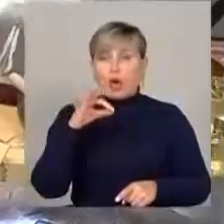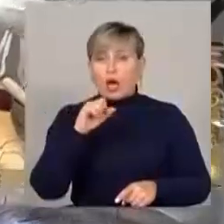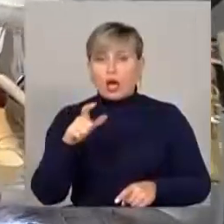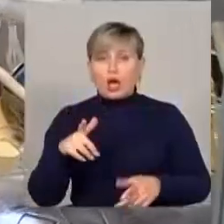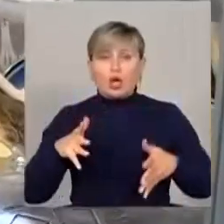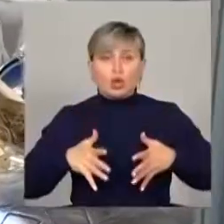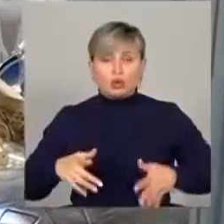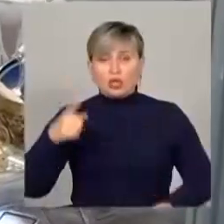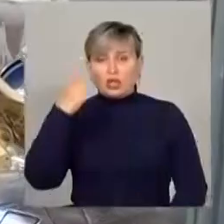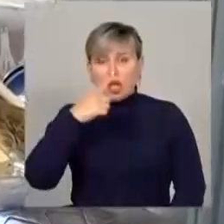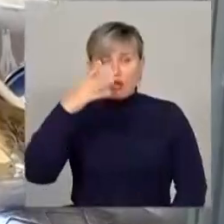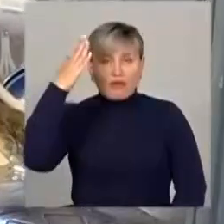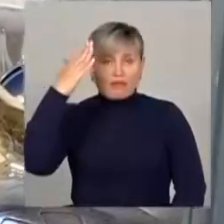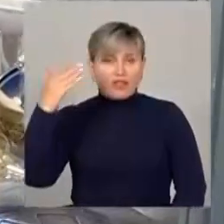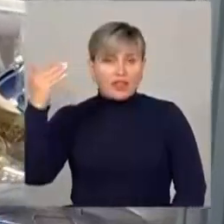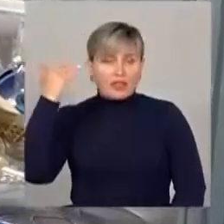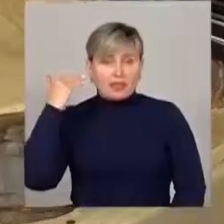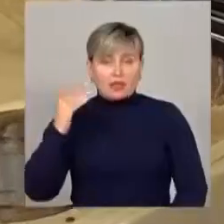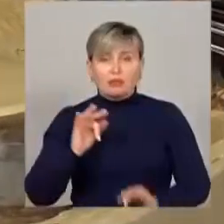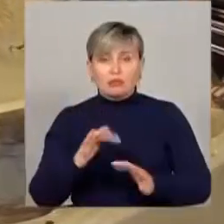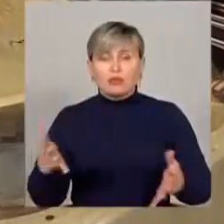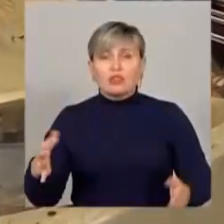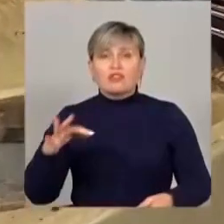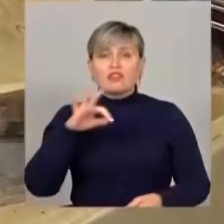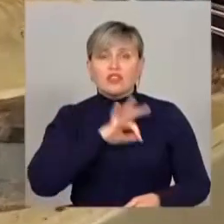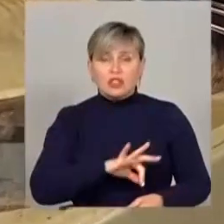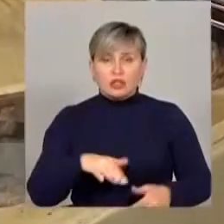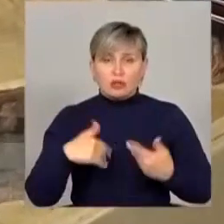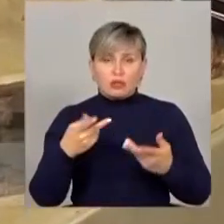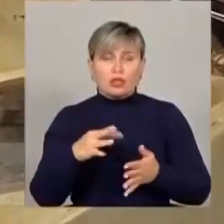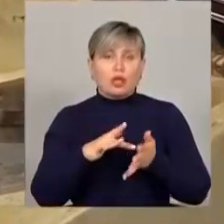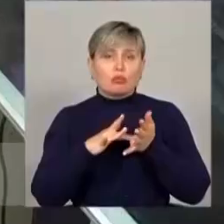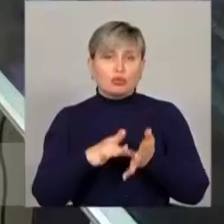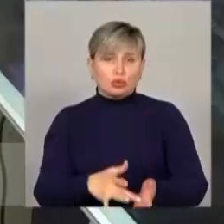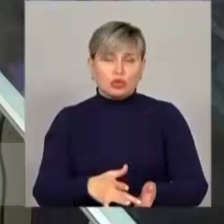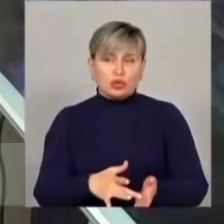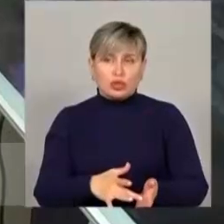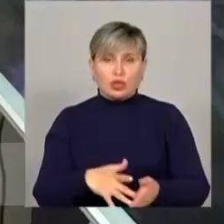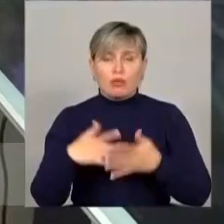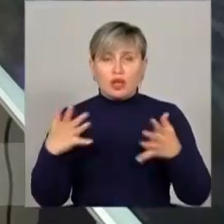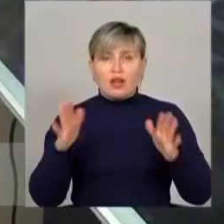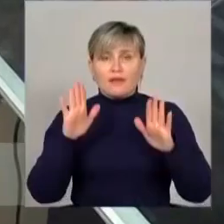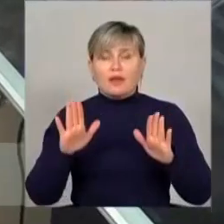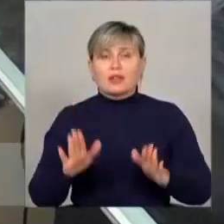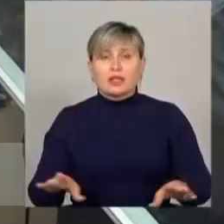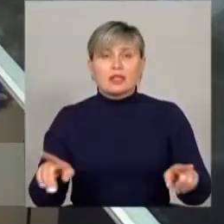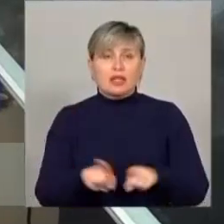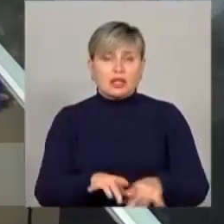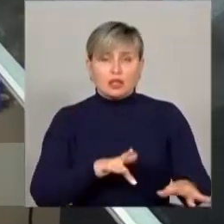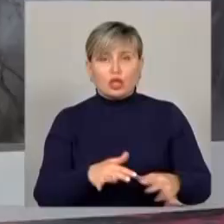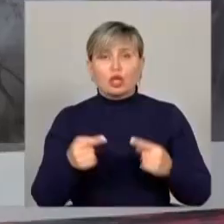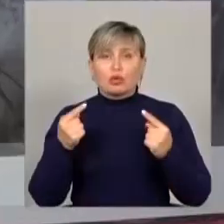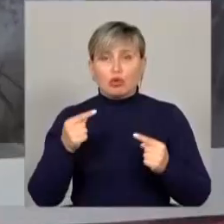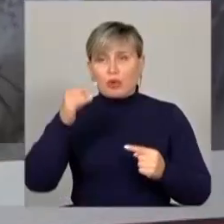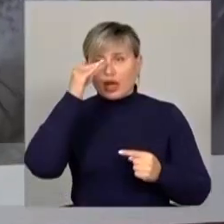Грузия Таиланд Вьетнам презентует наиболее выгодные предложения для путешествий туров в масштабной выставке также задействованные крупные